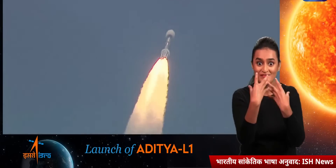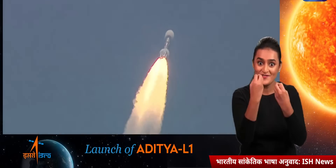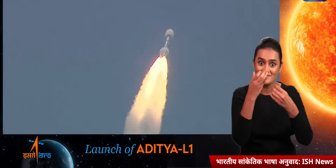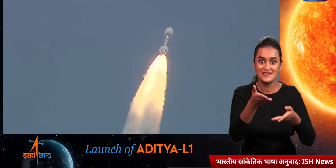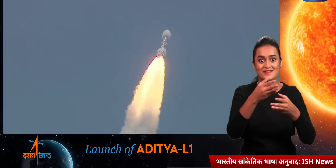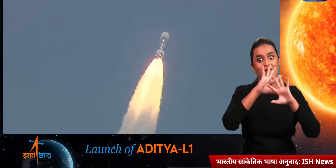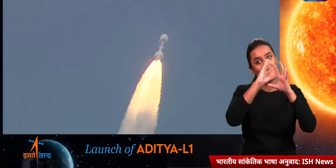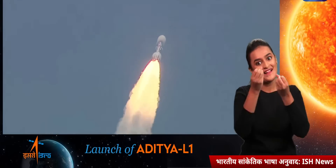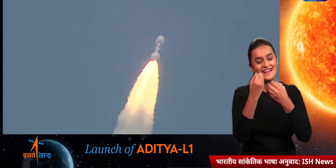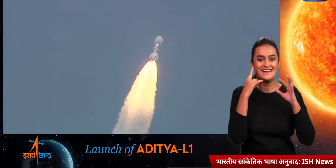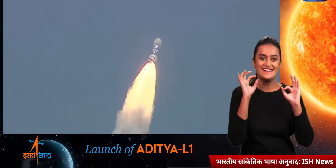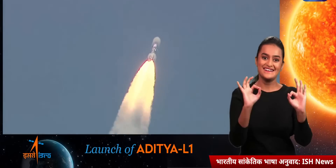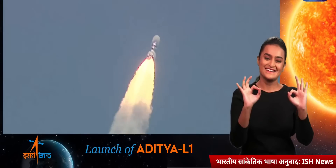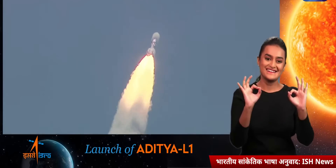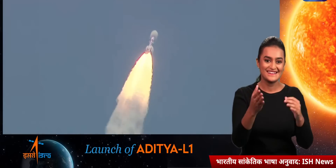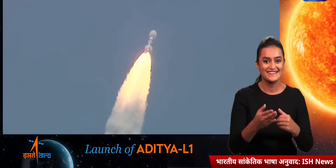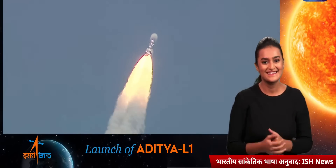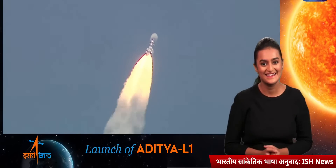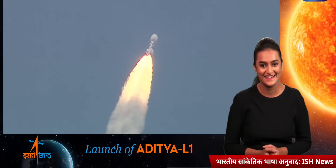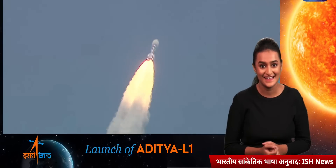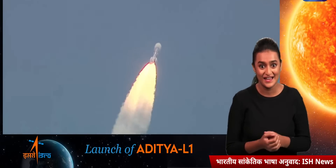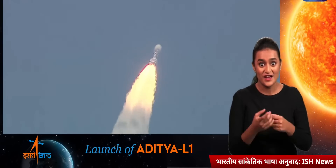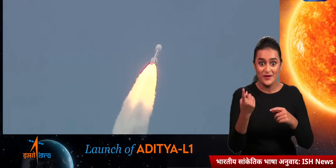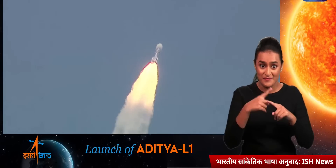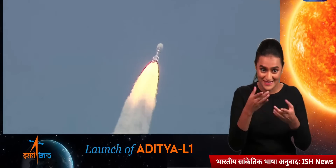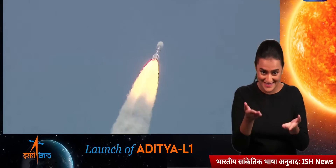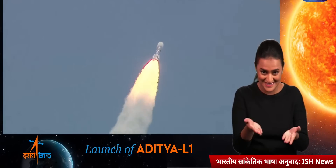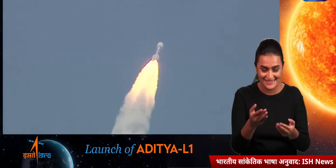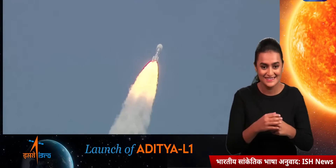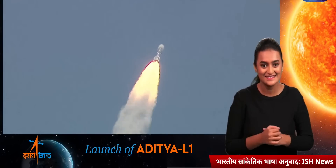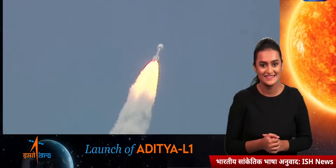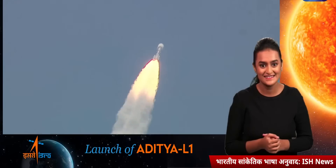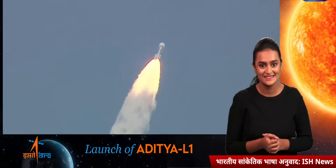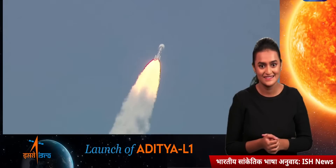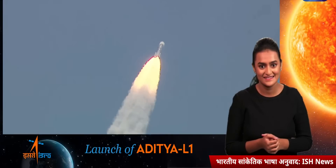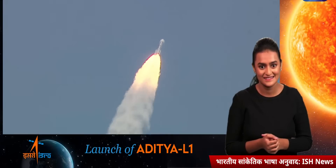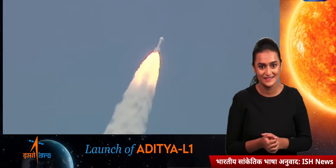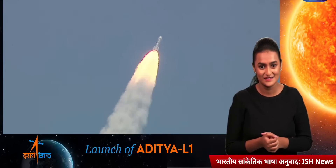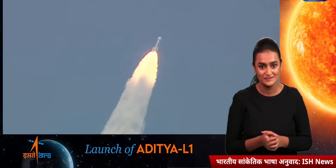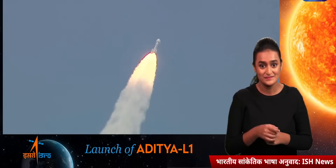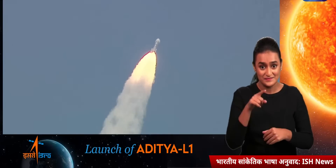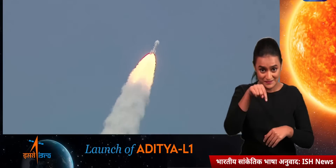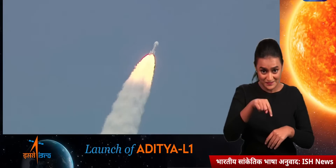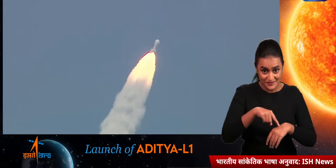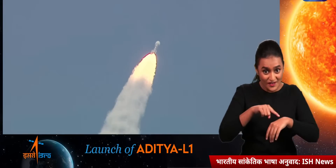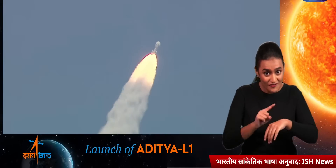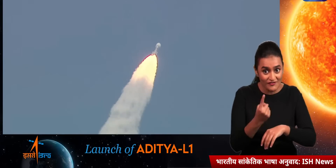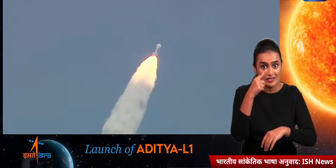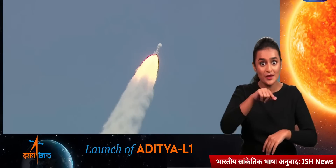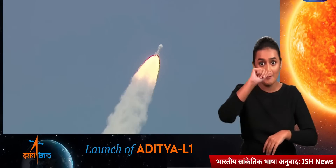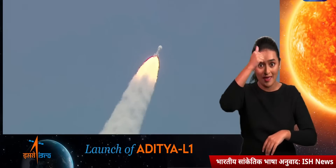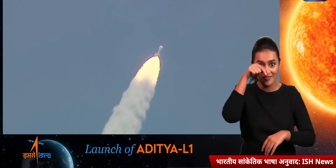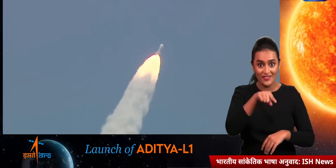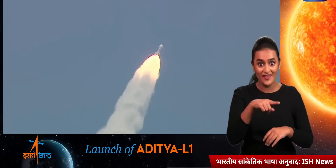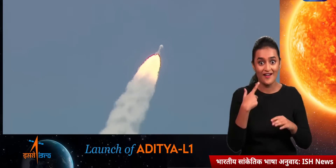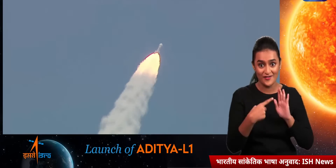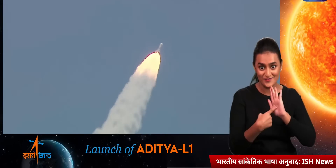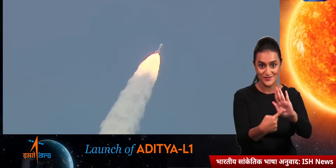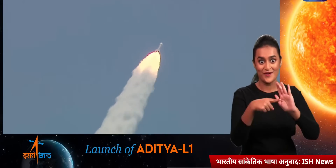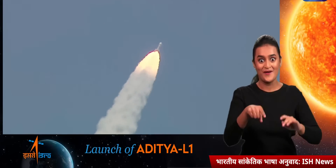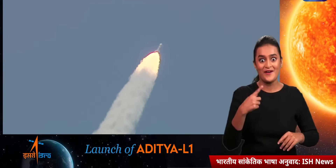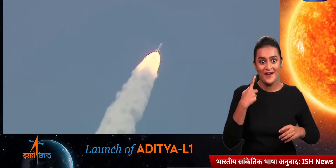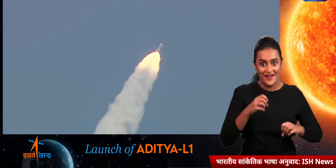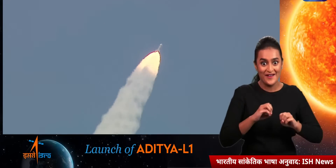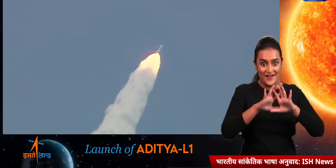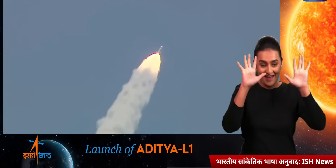on ignited. इसके साथ ही एक और कदम है अंतर्ग्रहीय सफर में भारत की उपस्थिति सिद्ध करने का। आप देख रहे